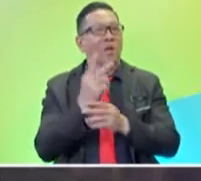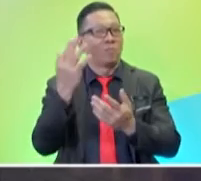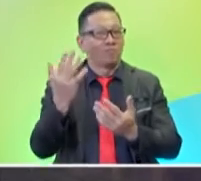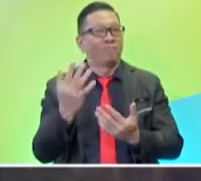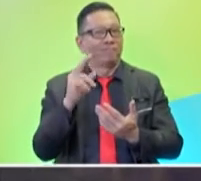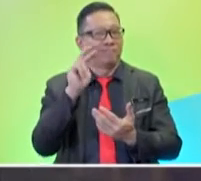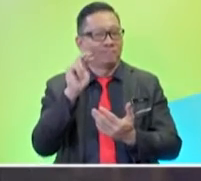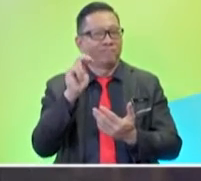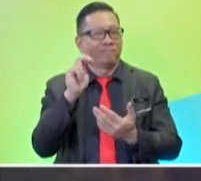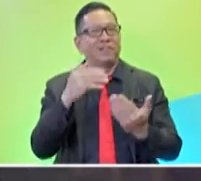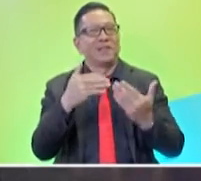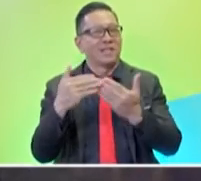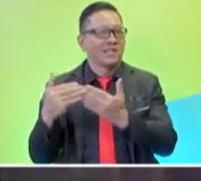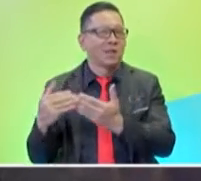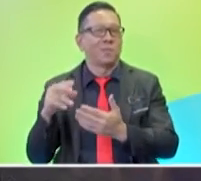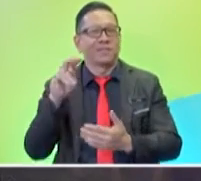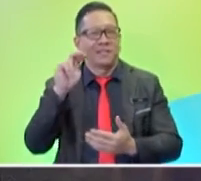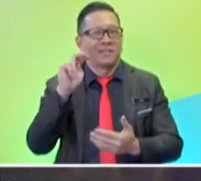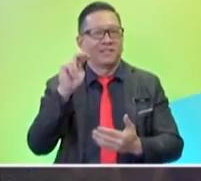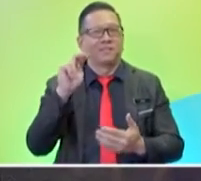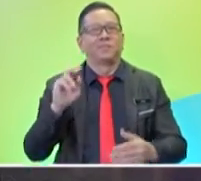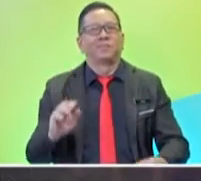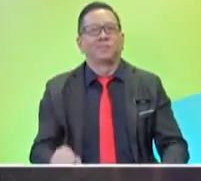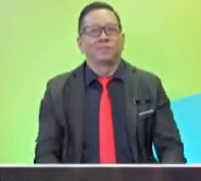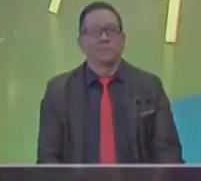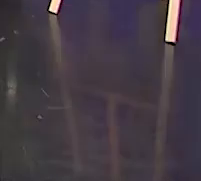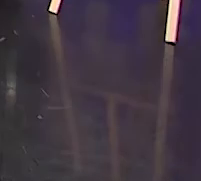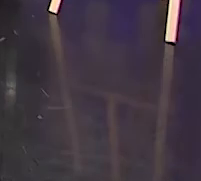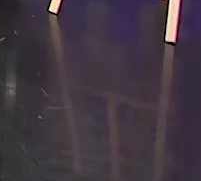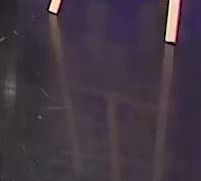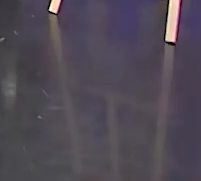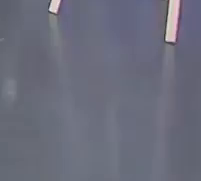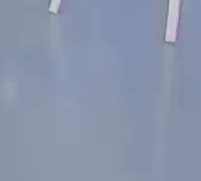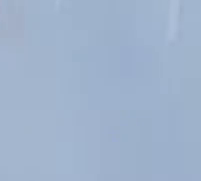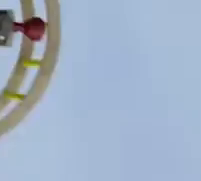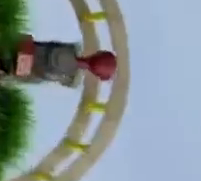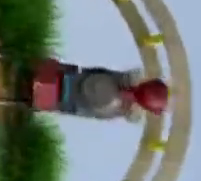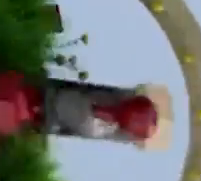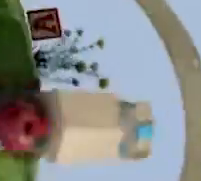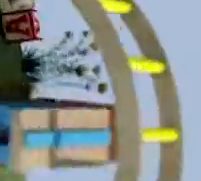menonton slot tahap 1 di Didik TV KPM.